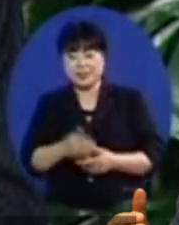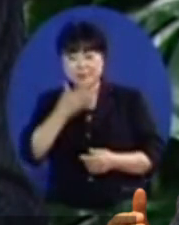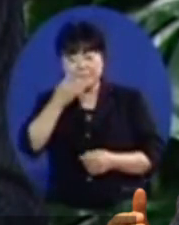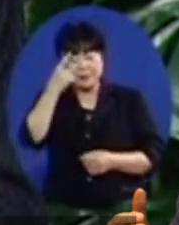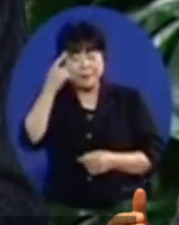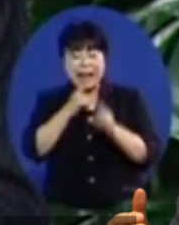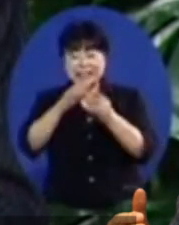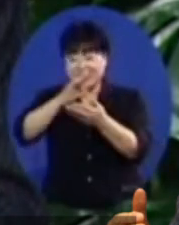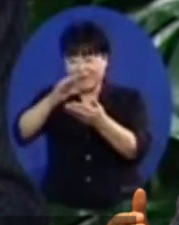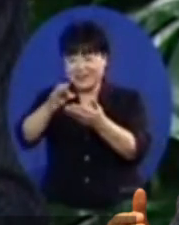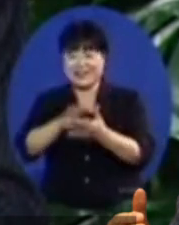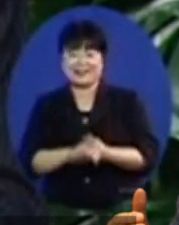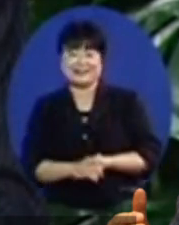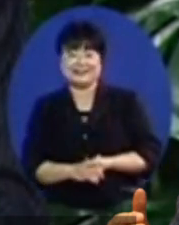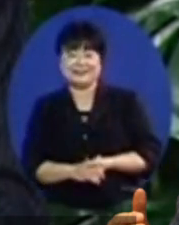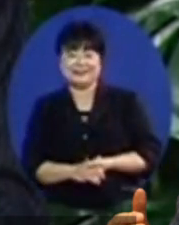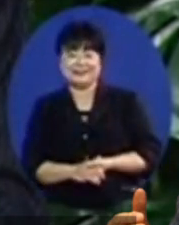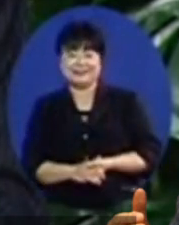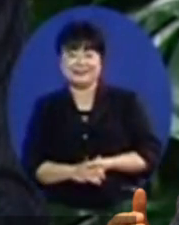말을 하십시오.